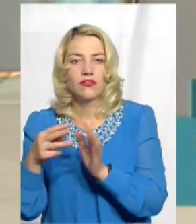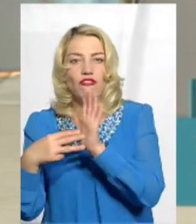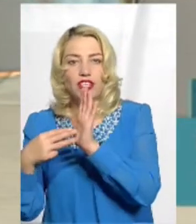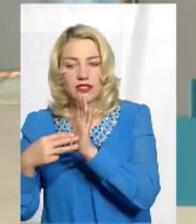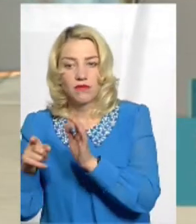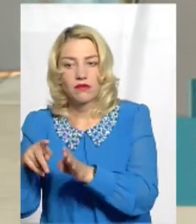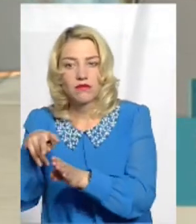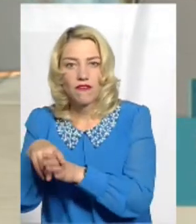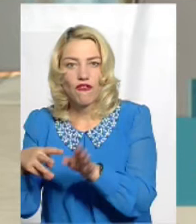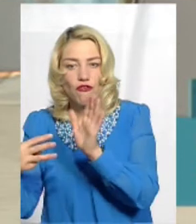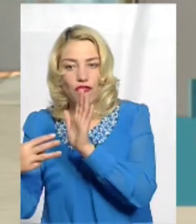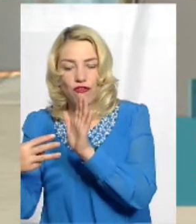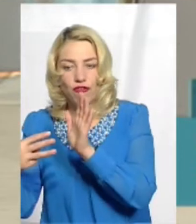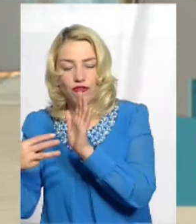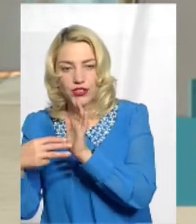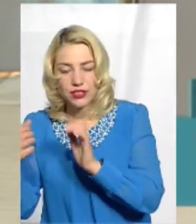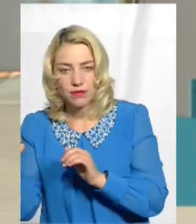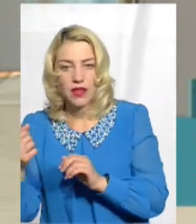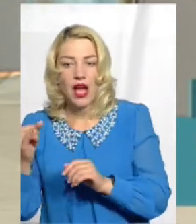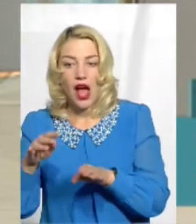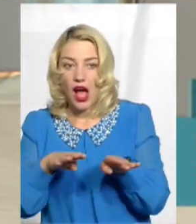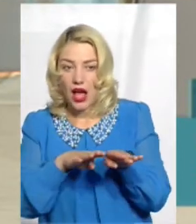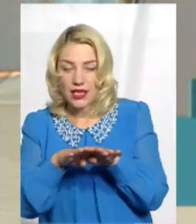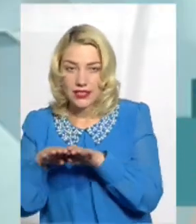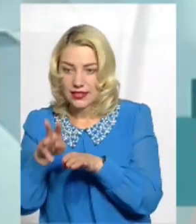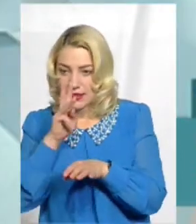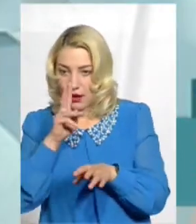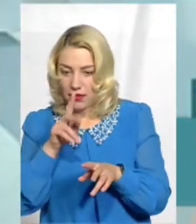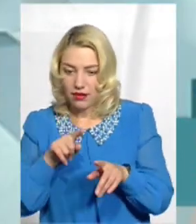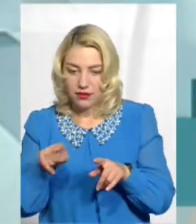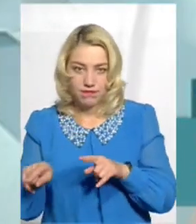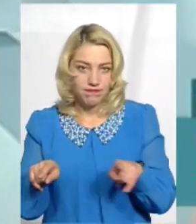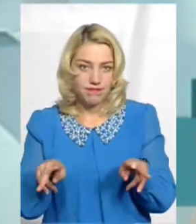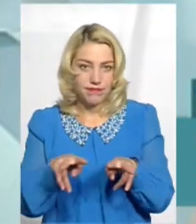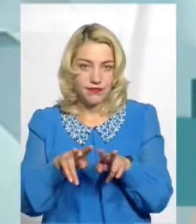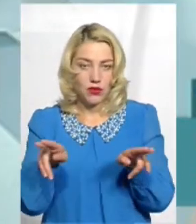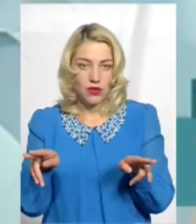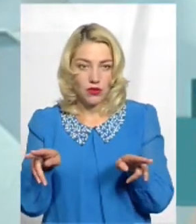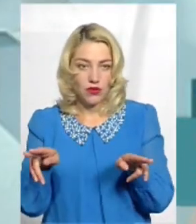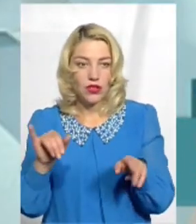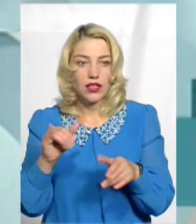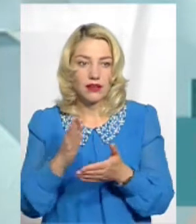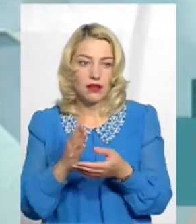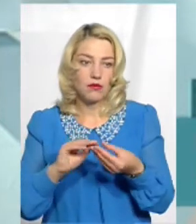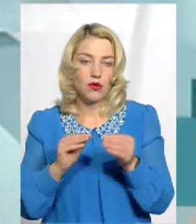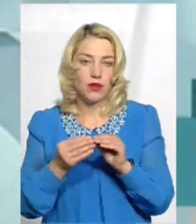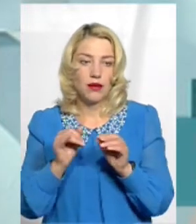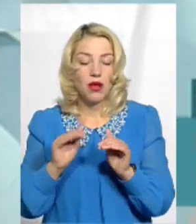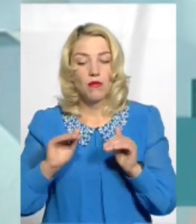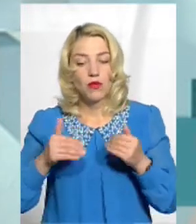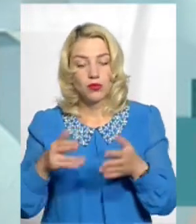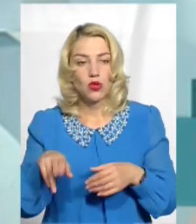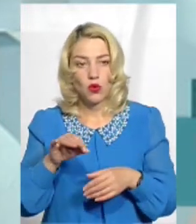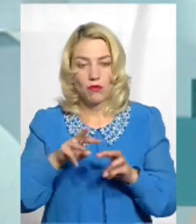а тут робочий тиждень. Так. А рівень оплати праці практично однаковий. Тому є проблема, пропозиції